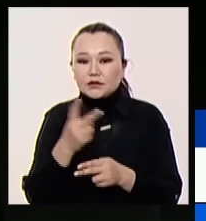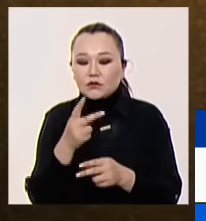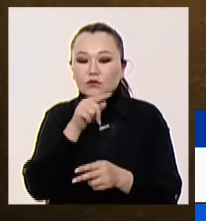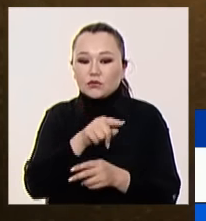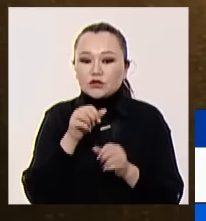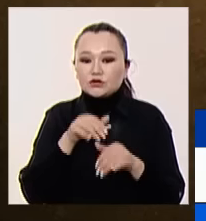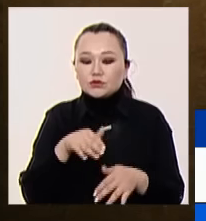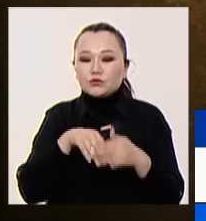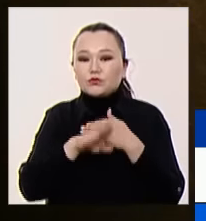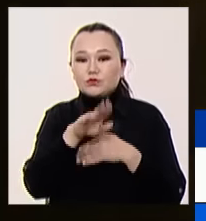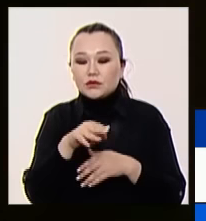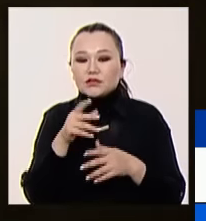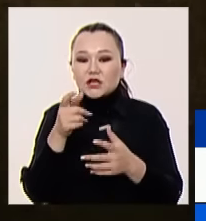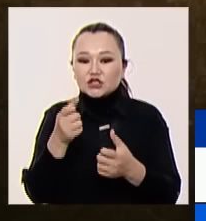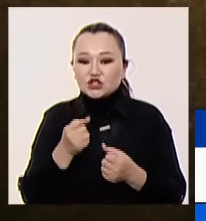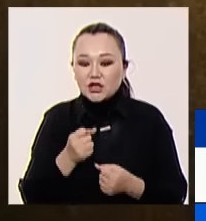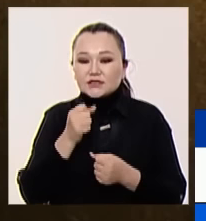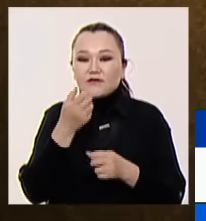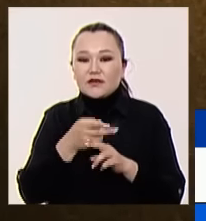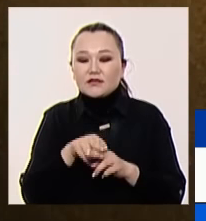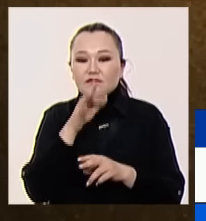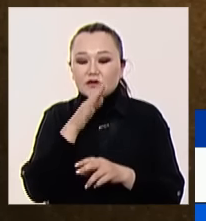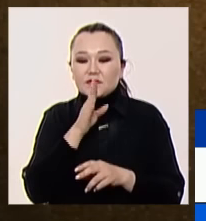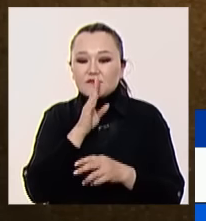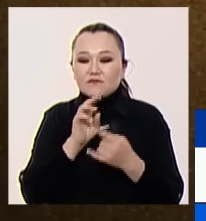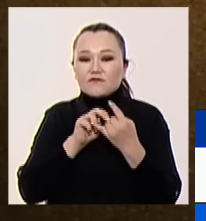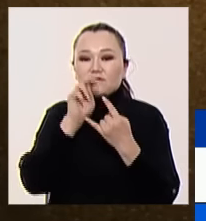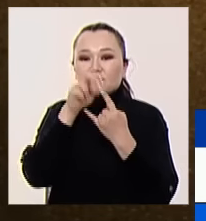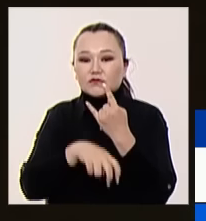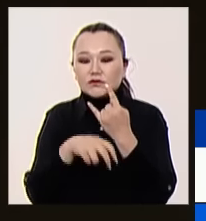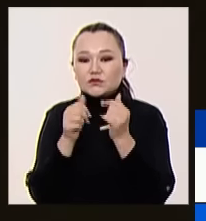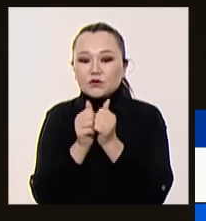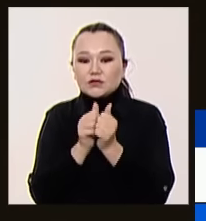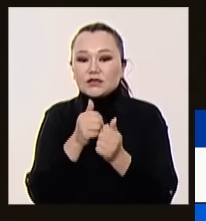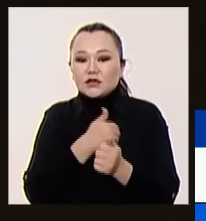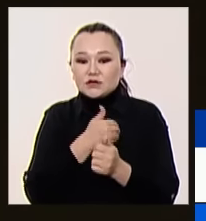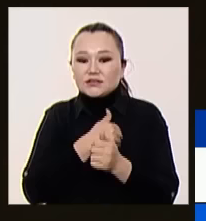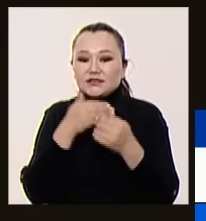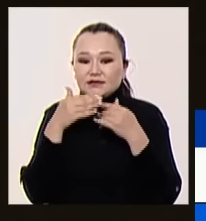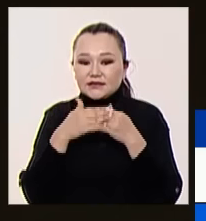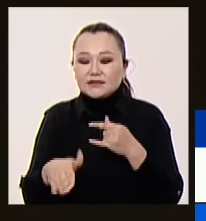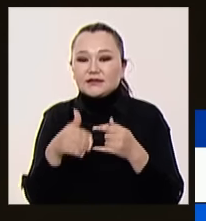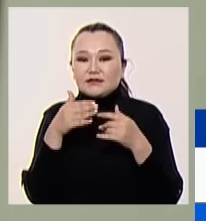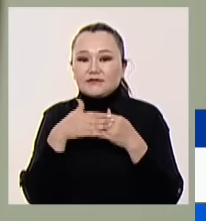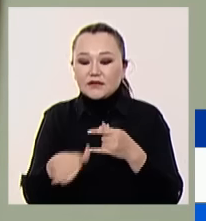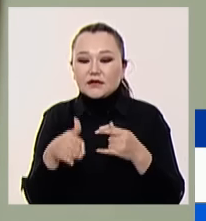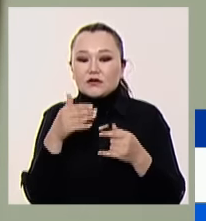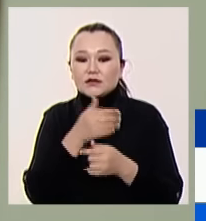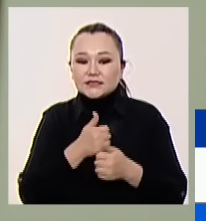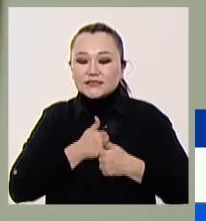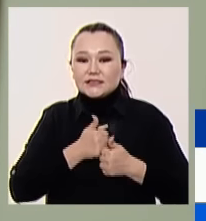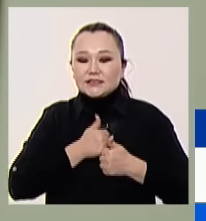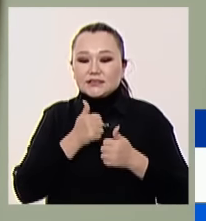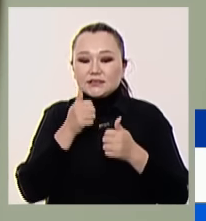решил отлучиться, но задержался. В это время малышка вылезла из окна. Соседи пытались вскрыть запертую дверь, но попытки